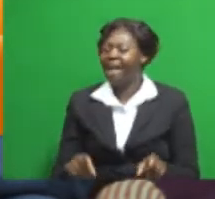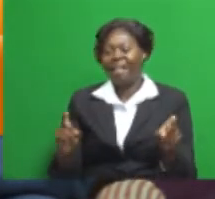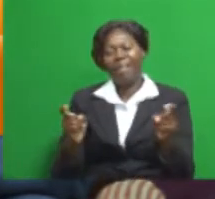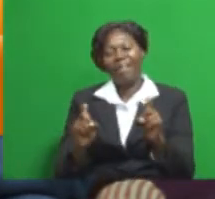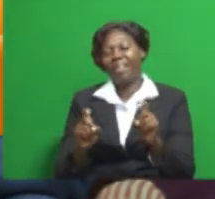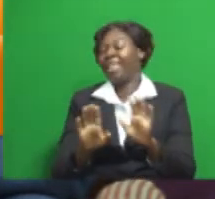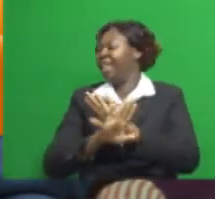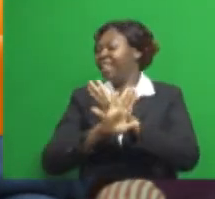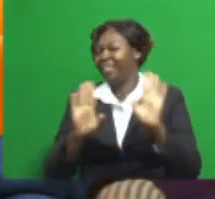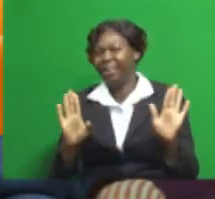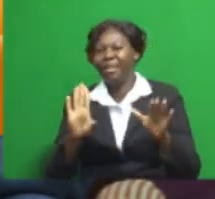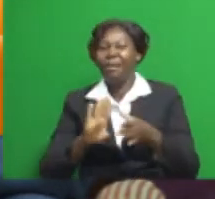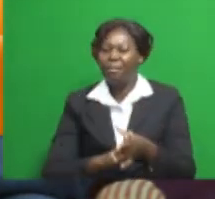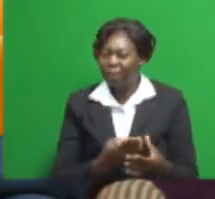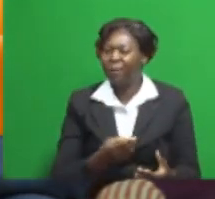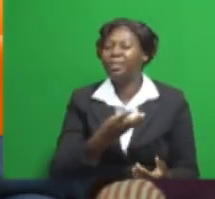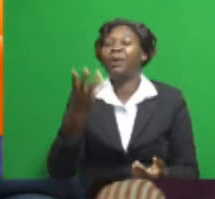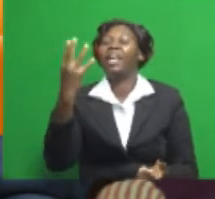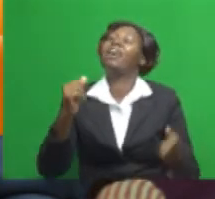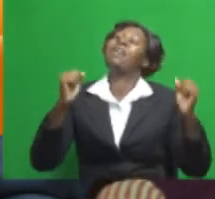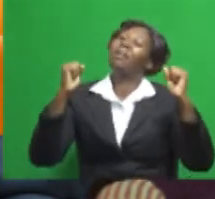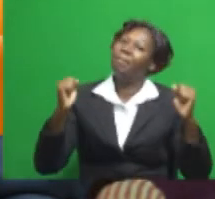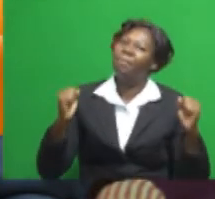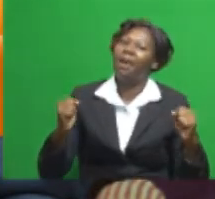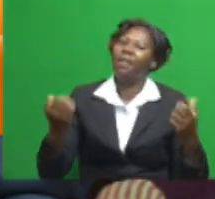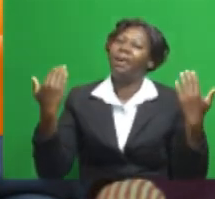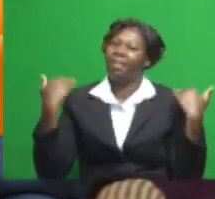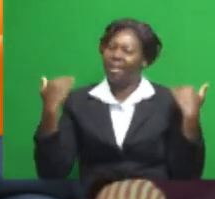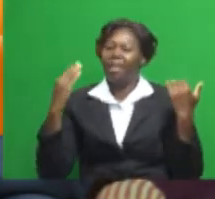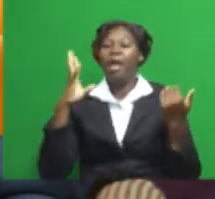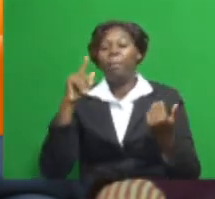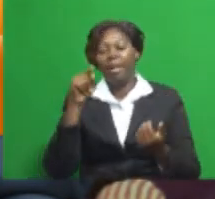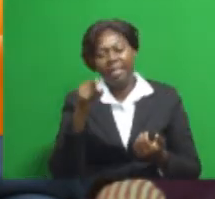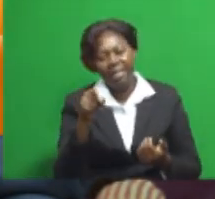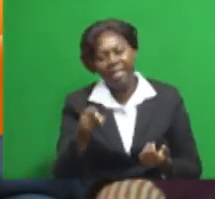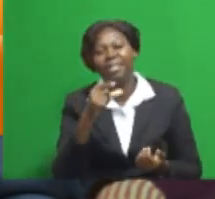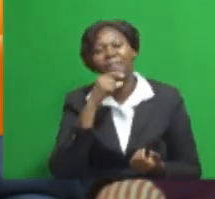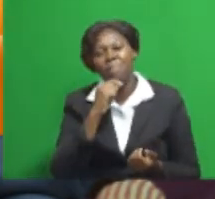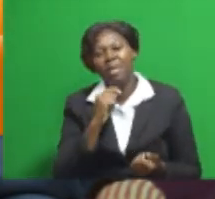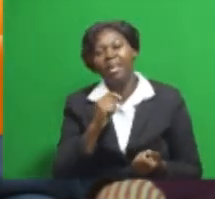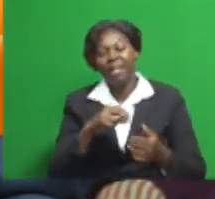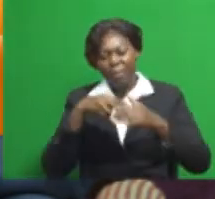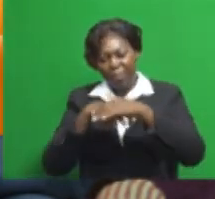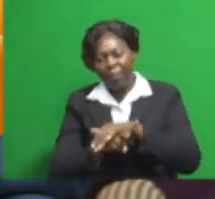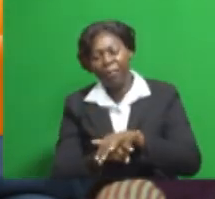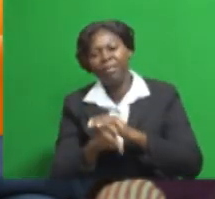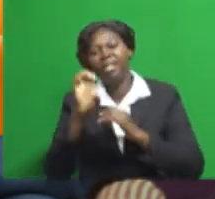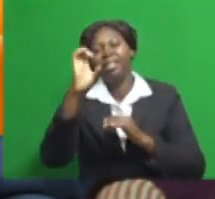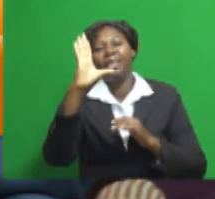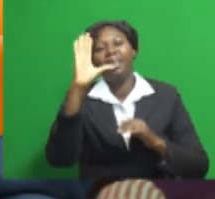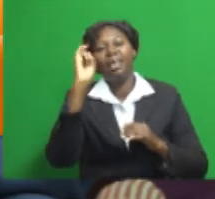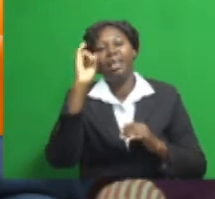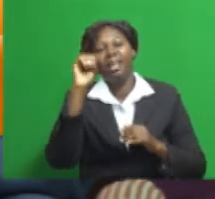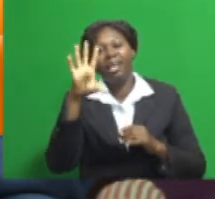pakuwanda. Zvino Erisha akanyengetera akati, Jehovha, svinudzai henyu meso akaone. Ipapo Jehovha akasvinudza